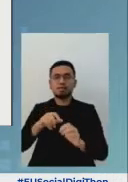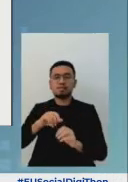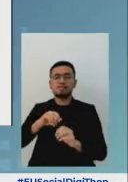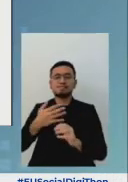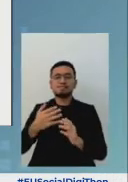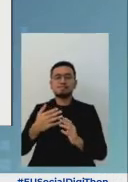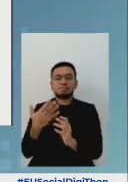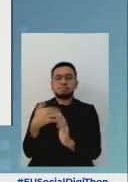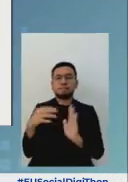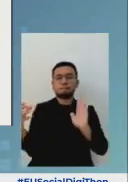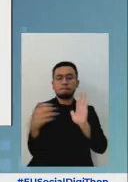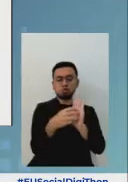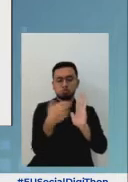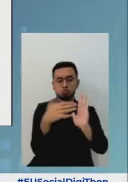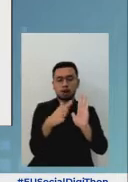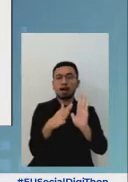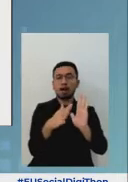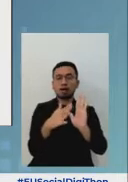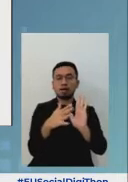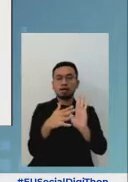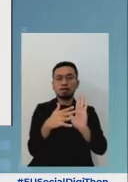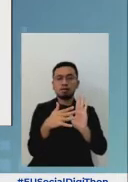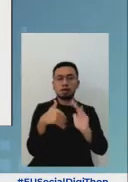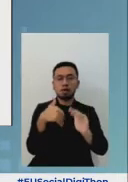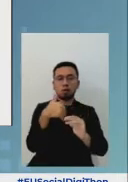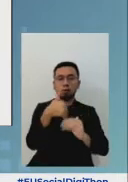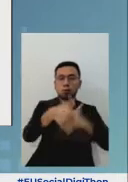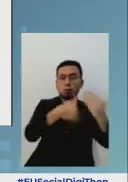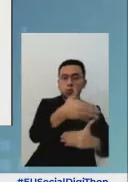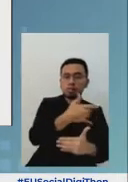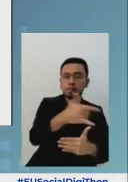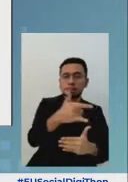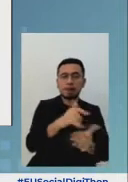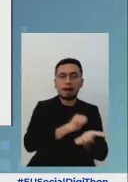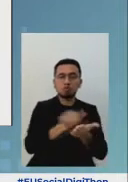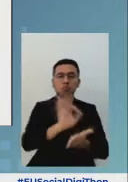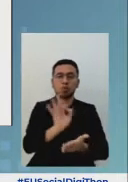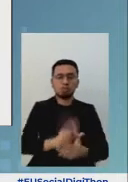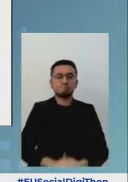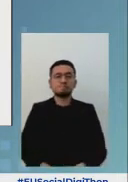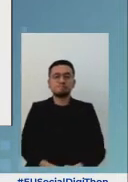itu production kami, nanti adik-adik lihat ya. Baik, next.